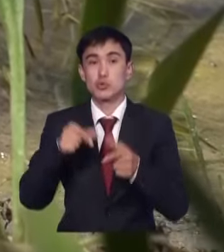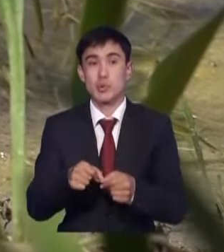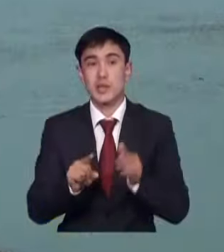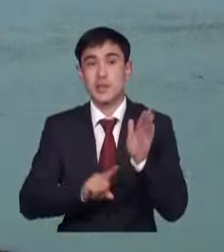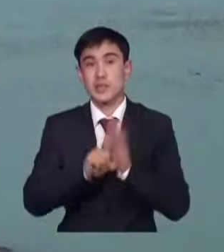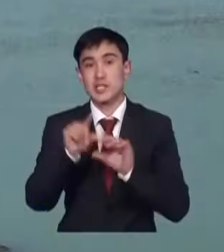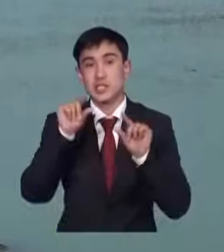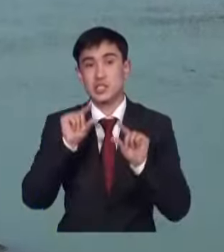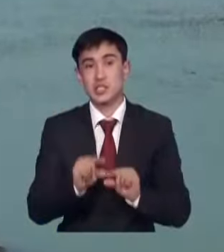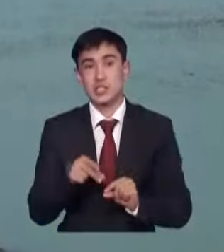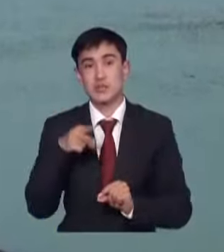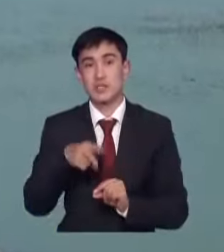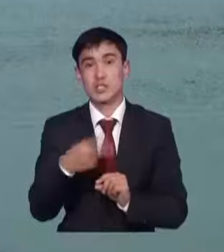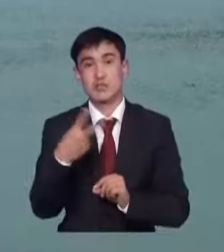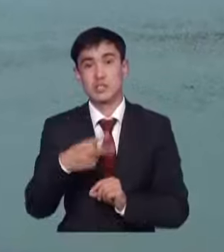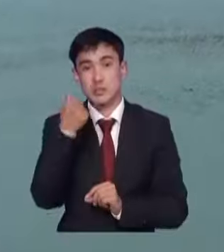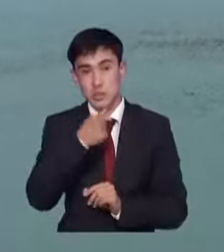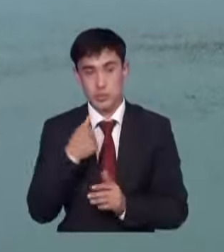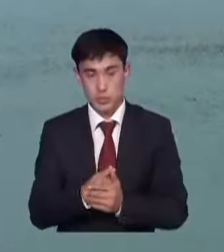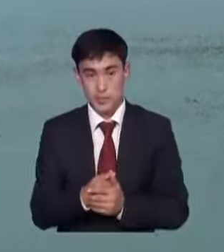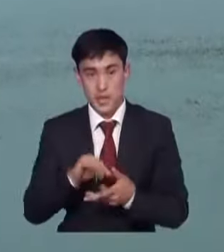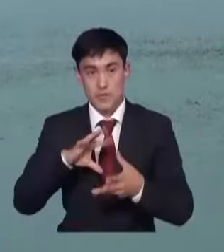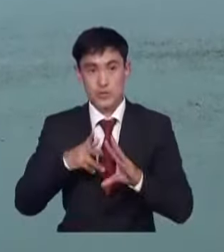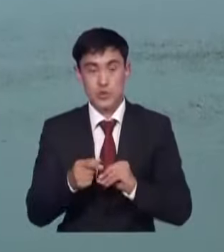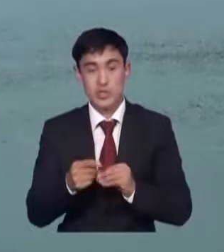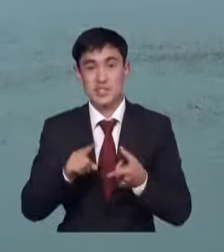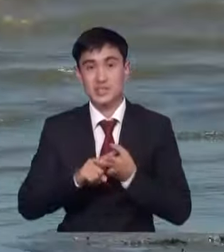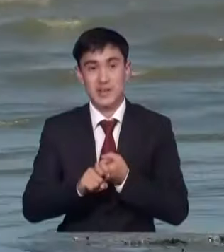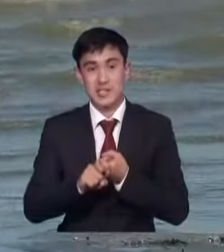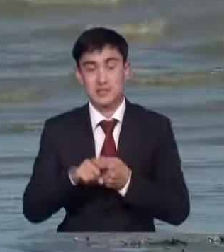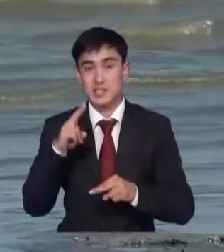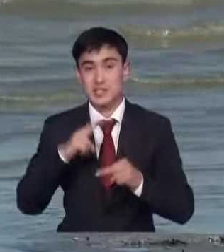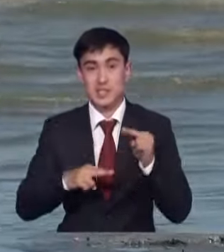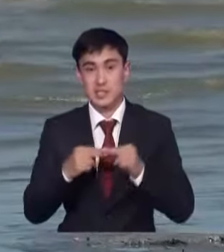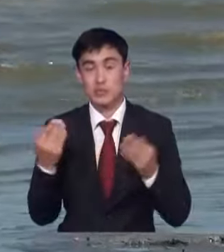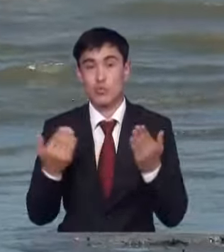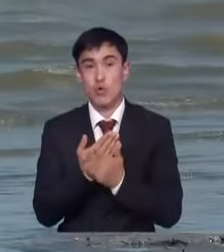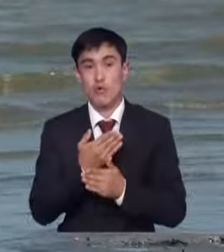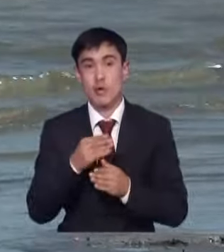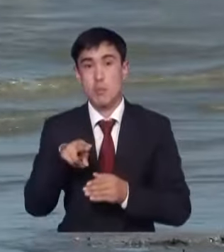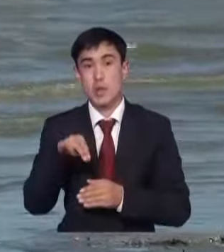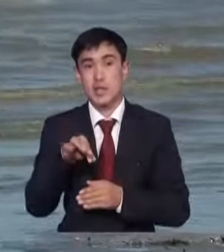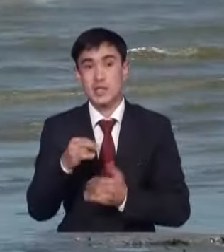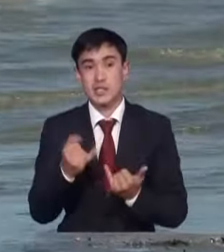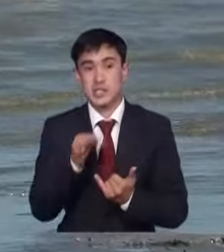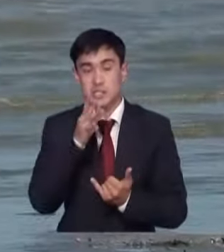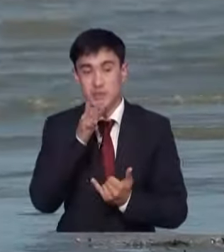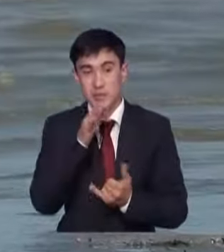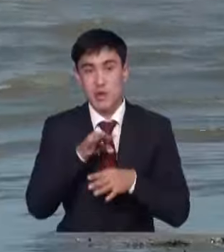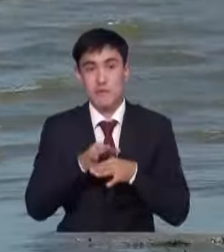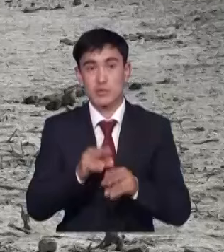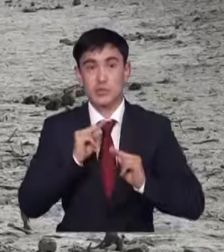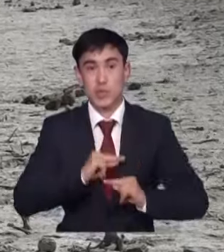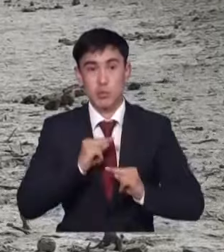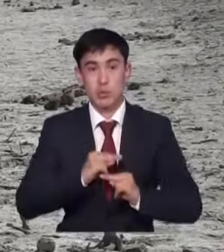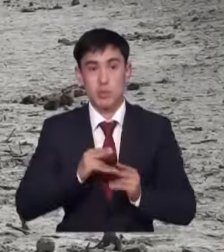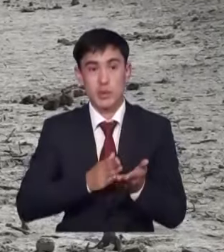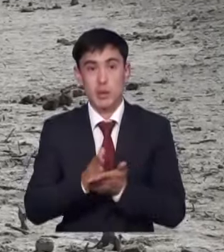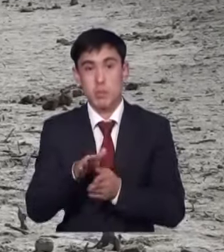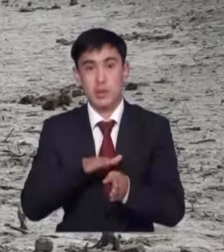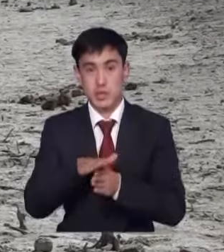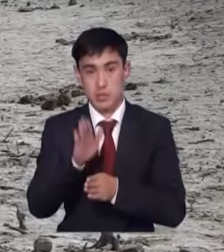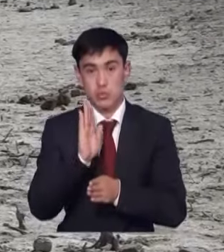начал снижаться еще в 2020 году. Все это они связывают со строительством новой плотины. В настоящее время ведутся работы по ее